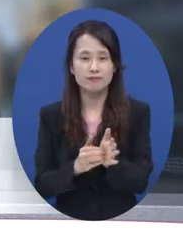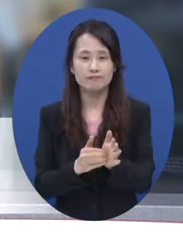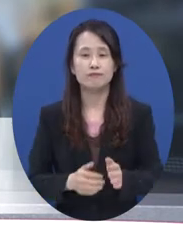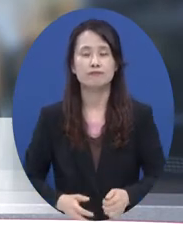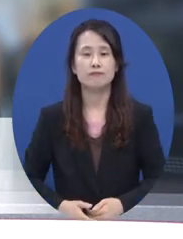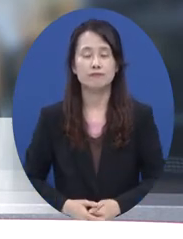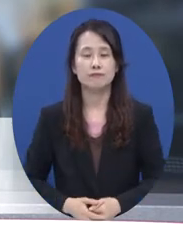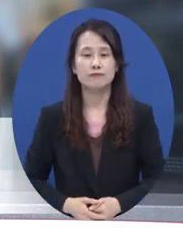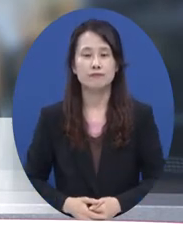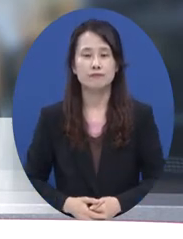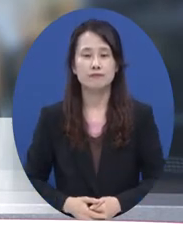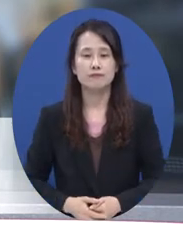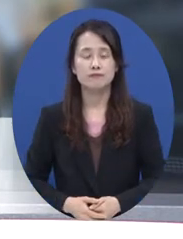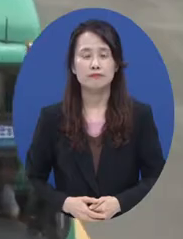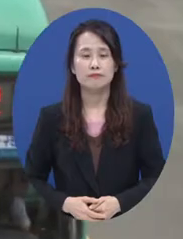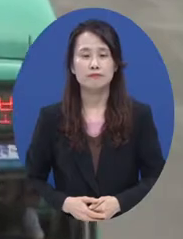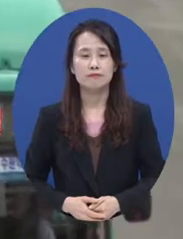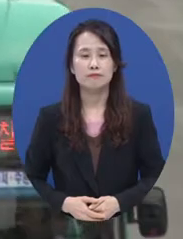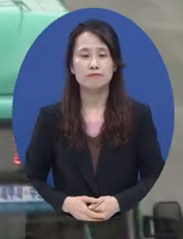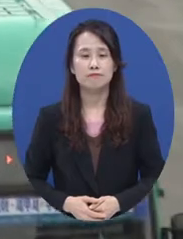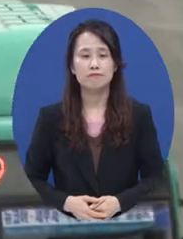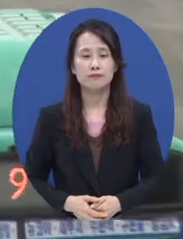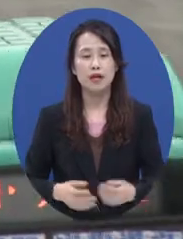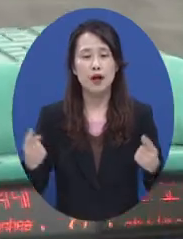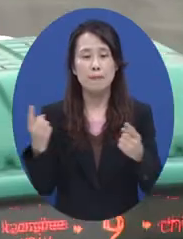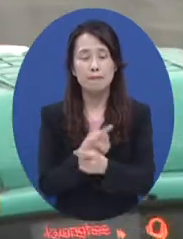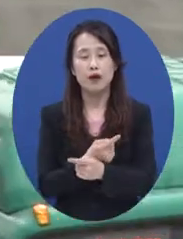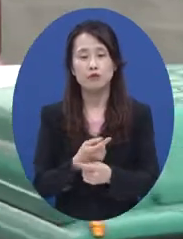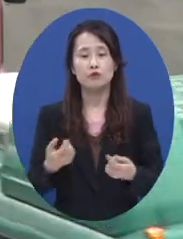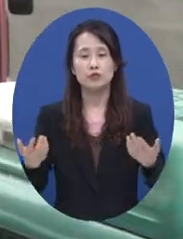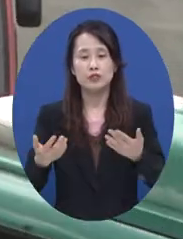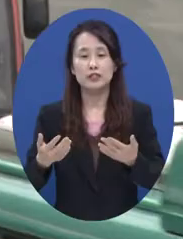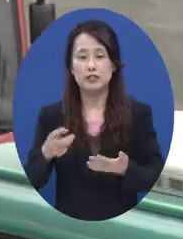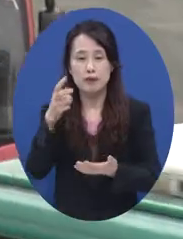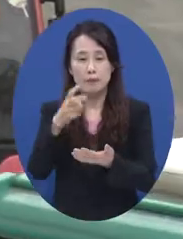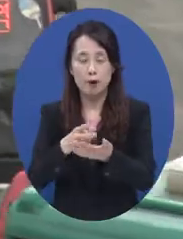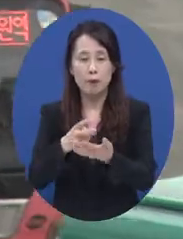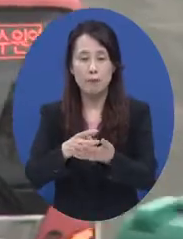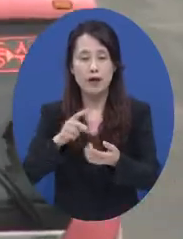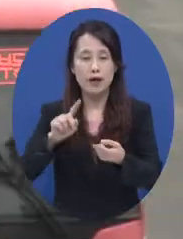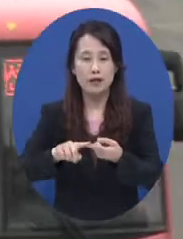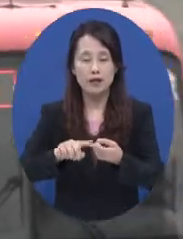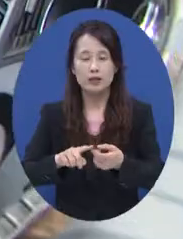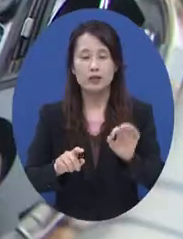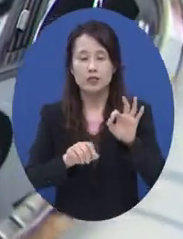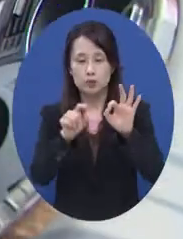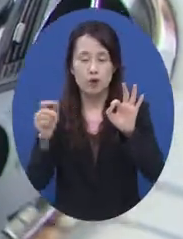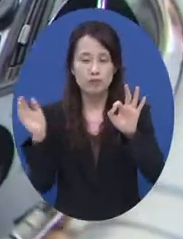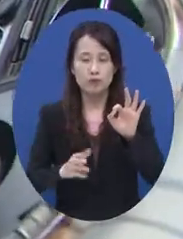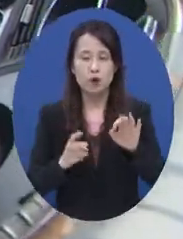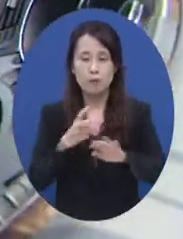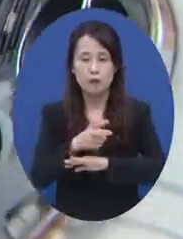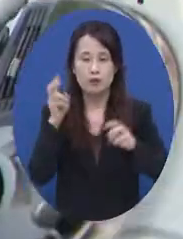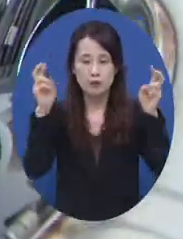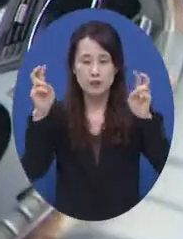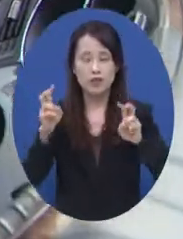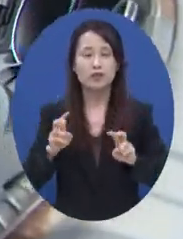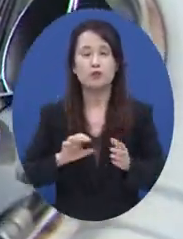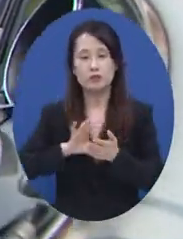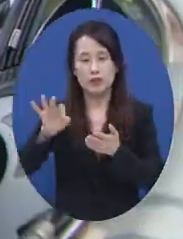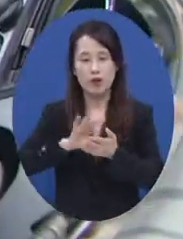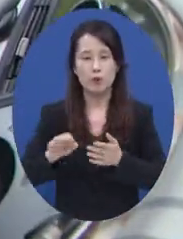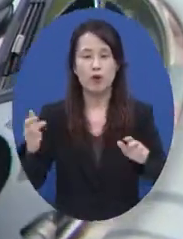김태희 기자의 보도입니다 개정된 근로기준법에 따라 오는 10월부터 버스 없게도 적용되는 주